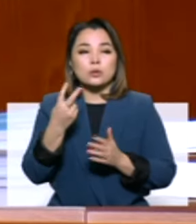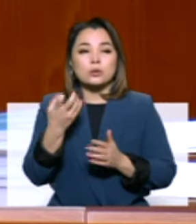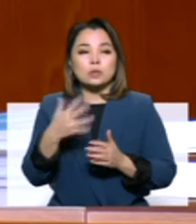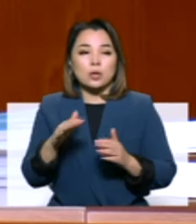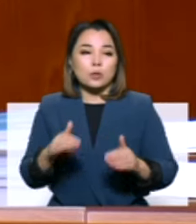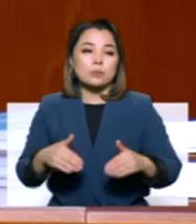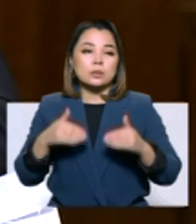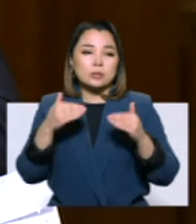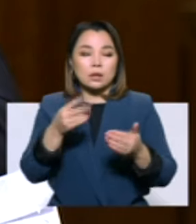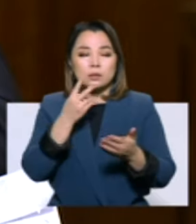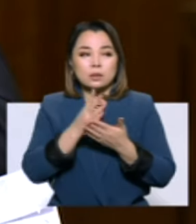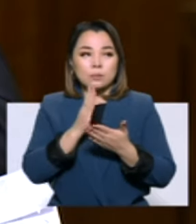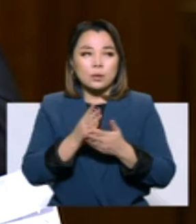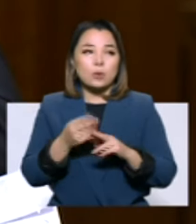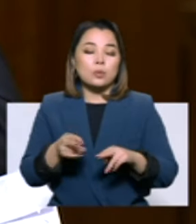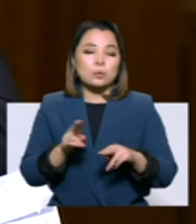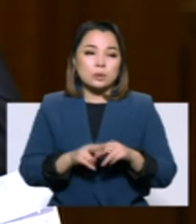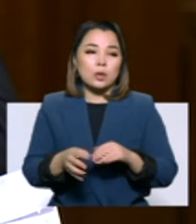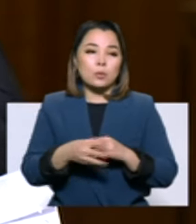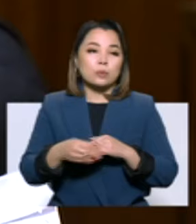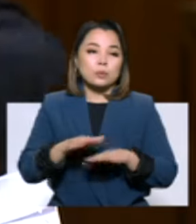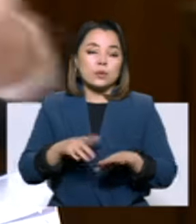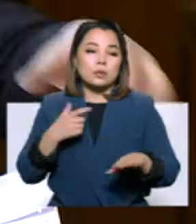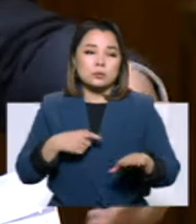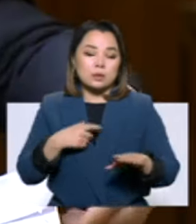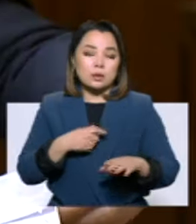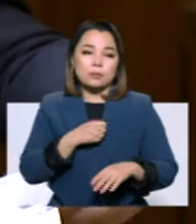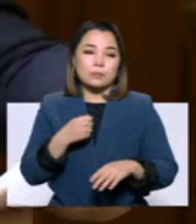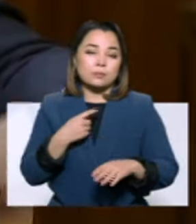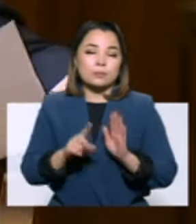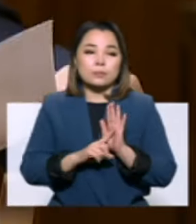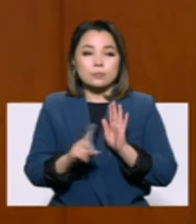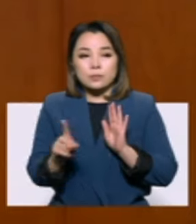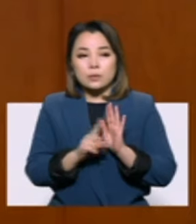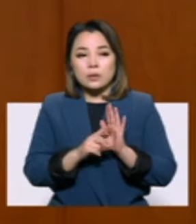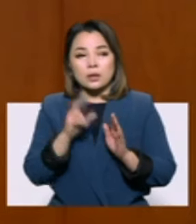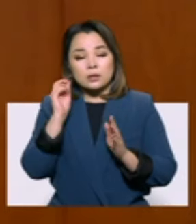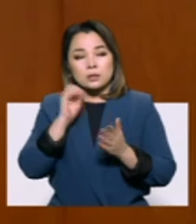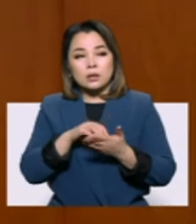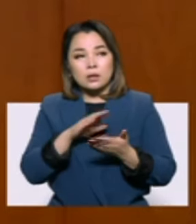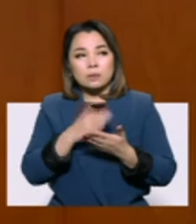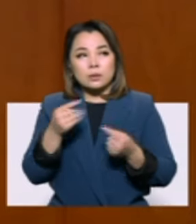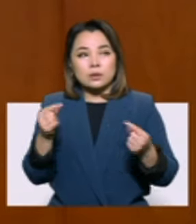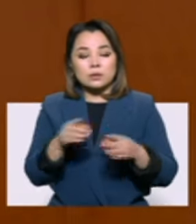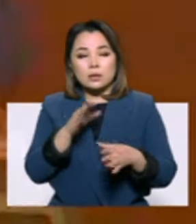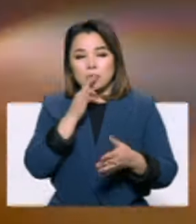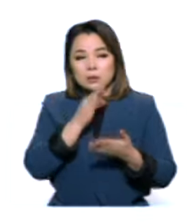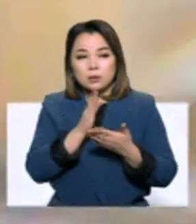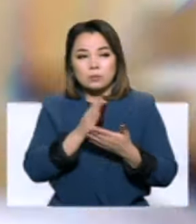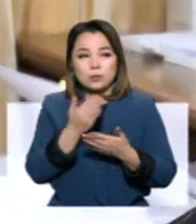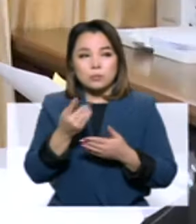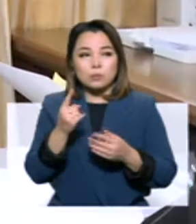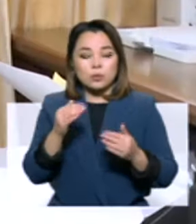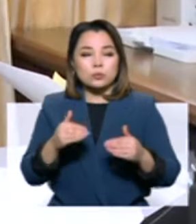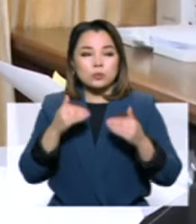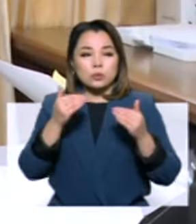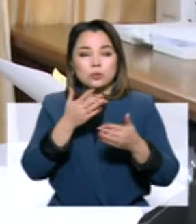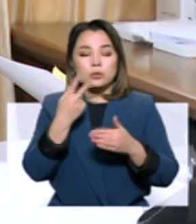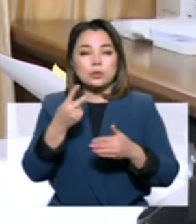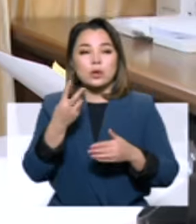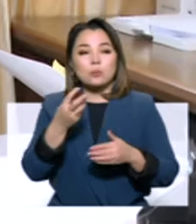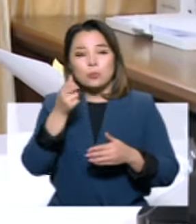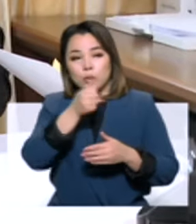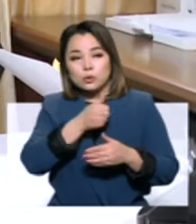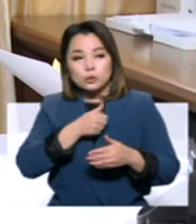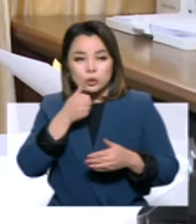теңгеге өскенін айтады. Бірақ бұл өңірге өз аяғымен барып қайтқан депутаттың цифрымен сәйкес келмейді. 23 жылы